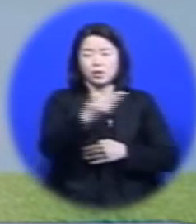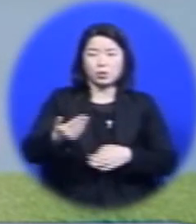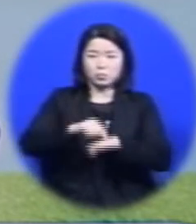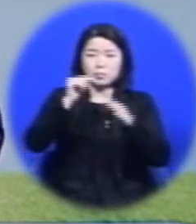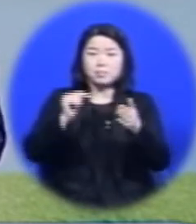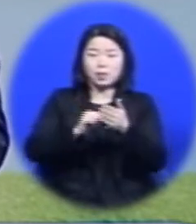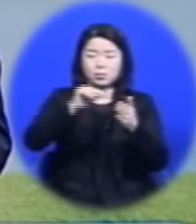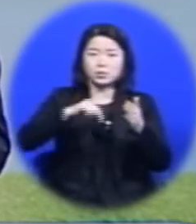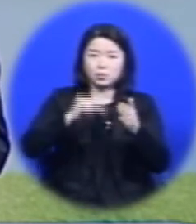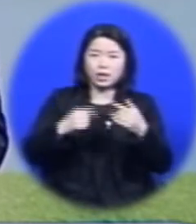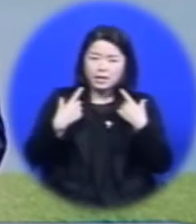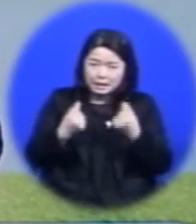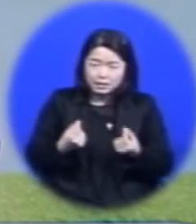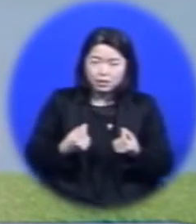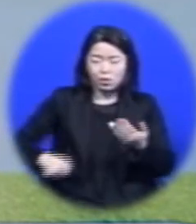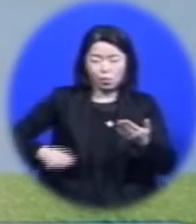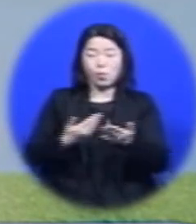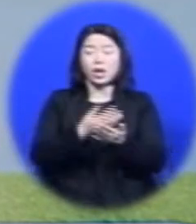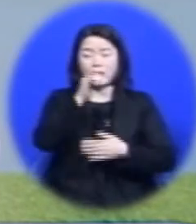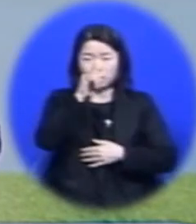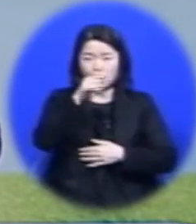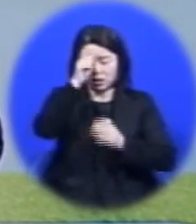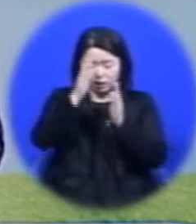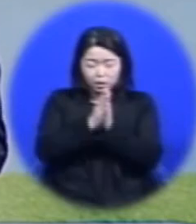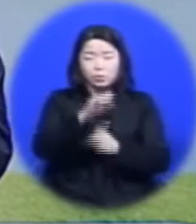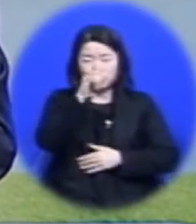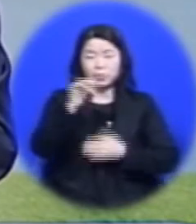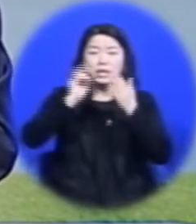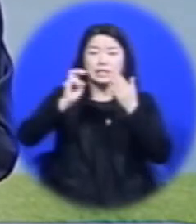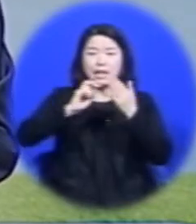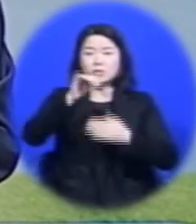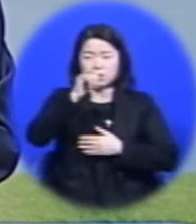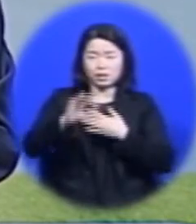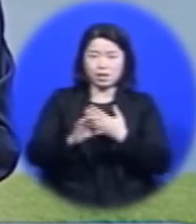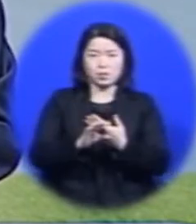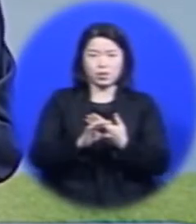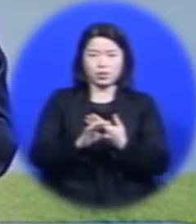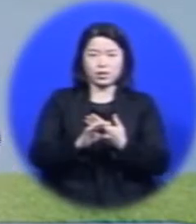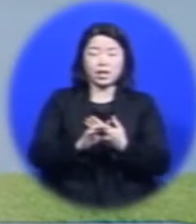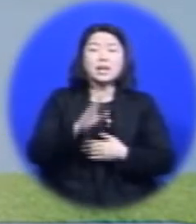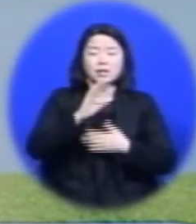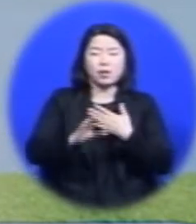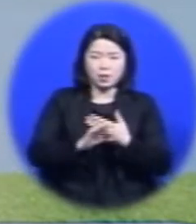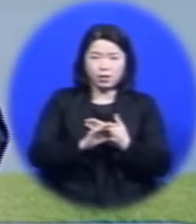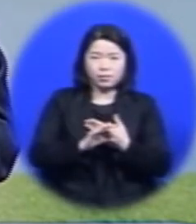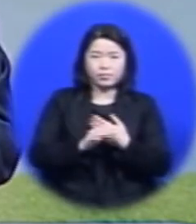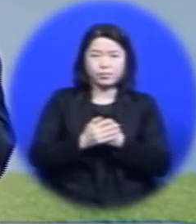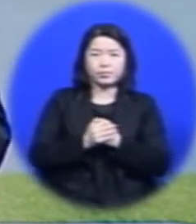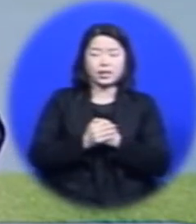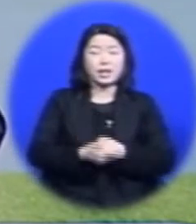마음속에 여전히 회개 가 있고 기도가 있고 찬송이 있다면 그러면